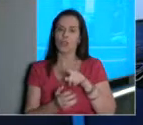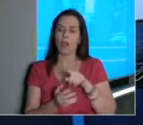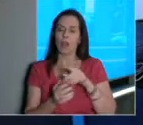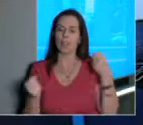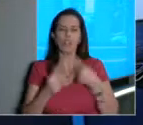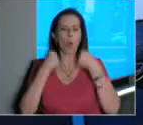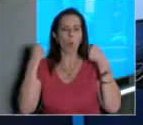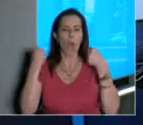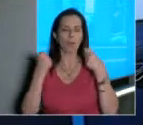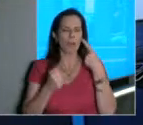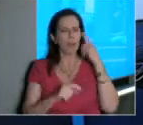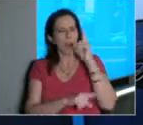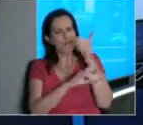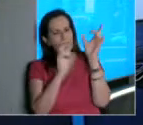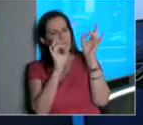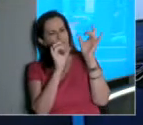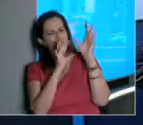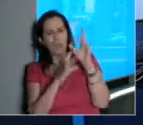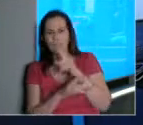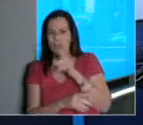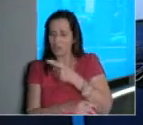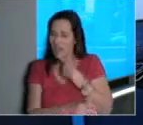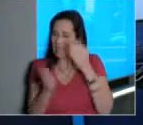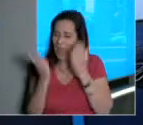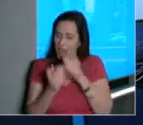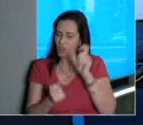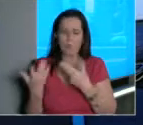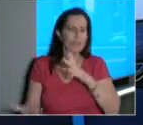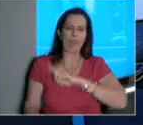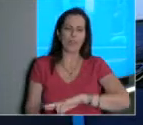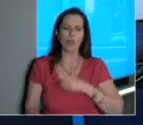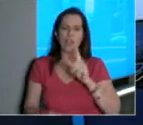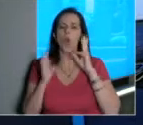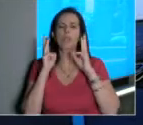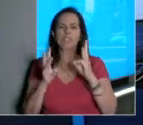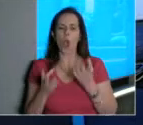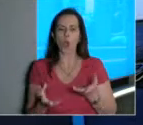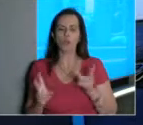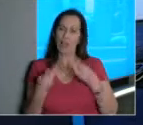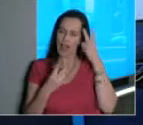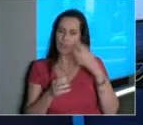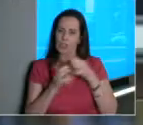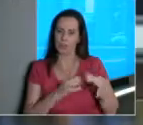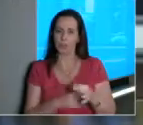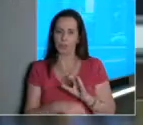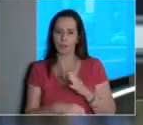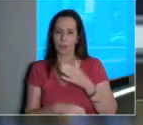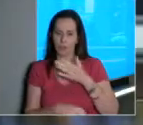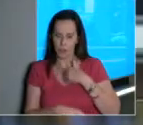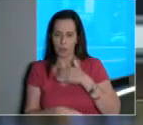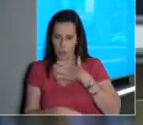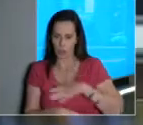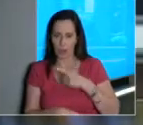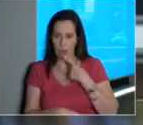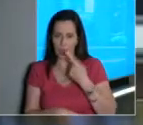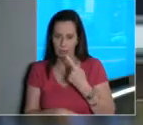מהדיסוננס הזה של עיר המלונות והנופש? וכשמתחילים לדבר על אילת, לאנשים אין סבלנות, זה לא סדרות שקל להבין שזה פריפריה. בואו רגע נרים את